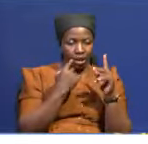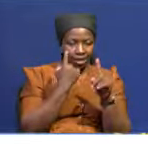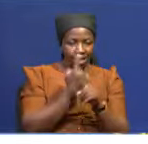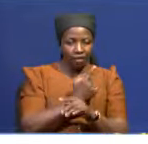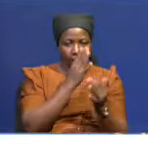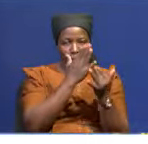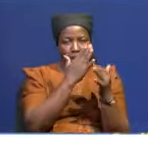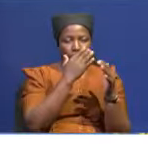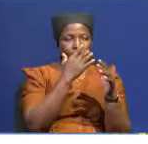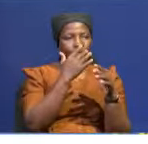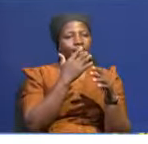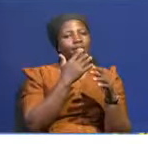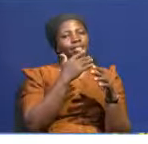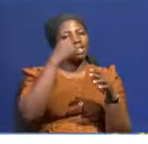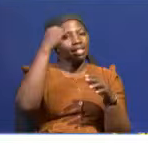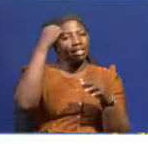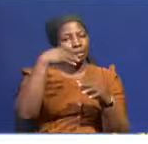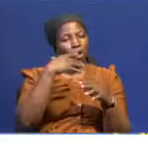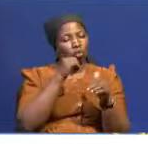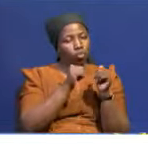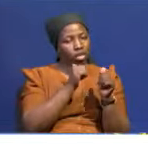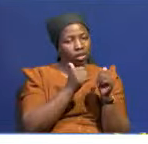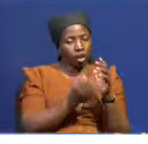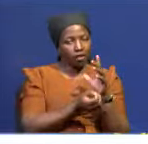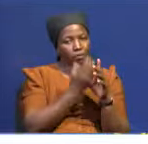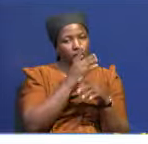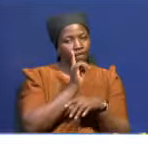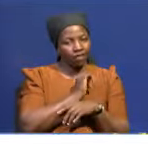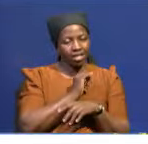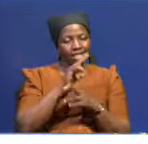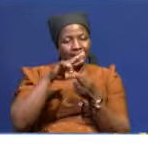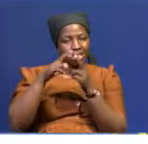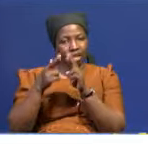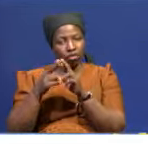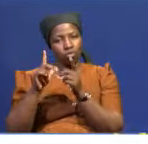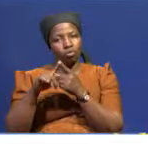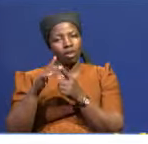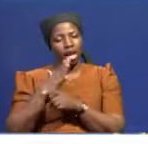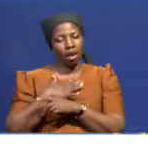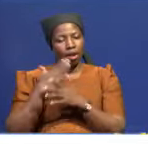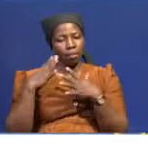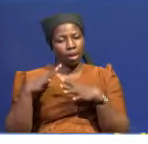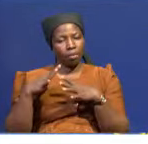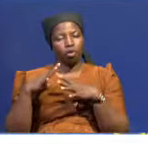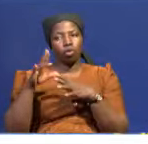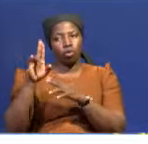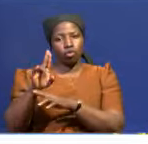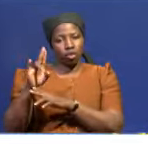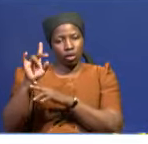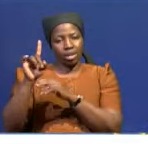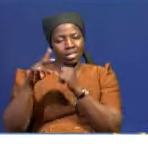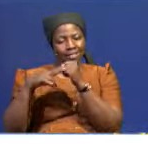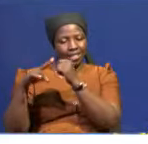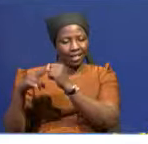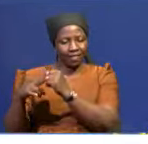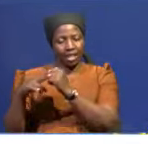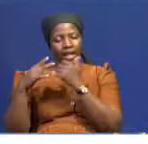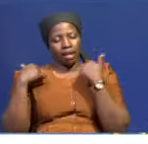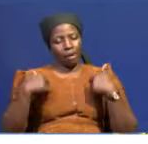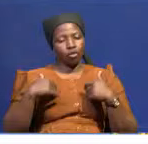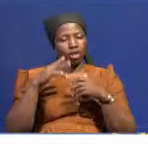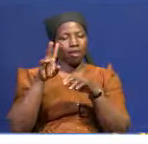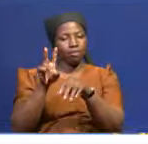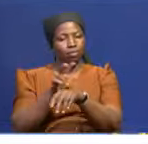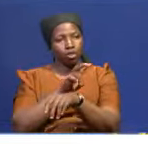or rather our available generation, vis-a-vis our peak power, which stands at 2177. And I think I've been monitoring the